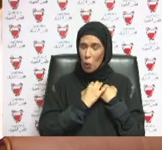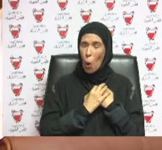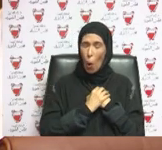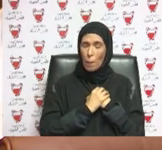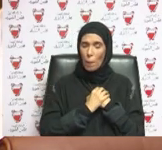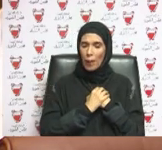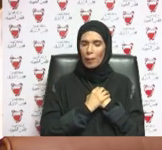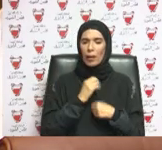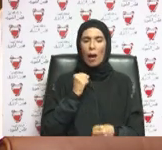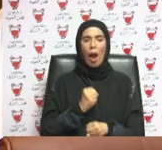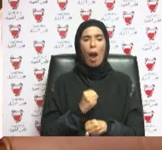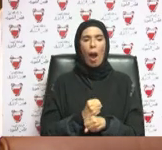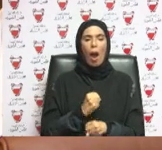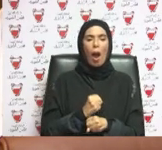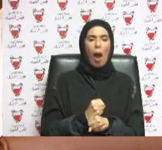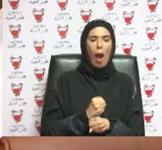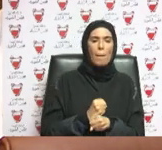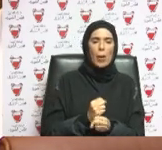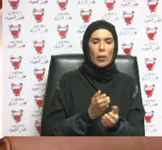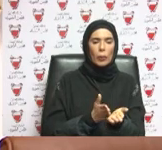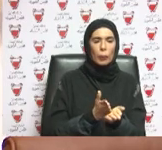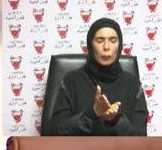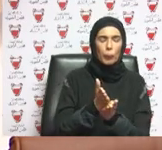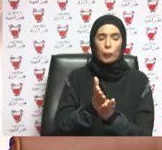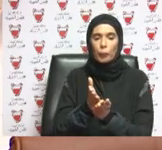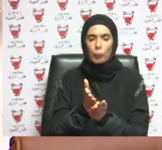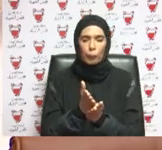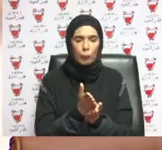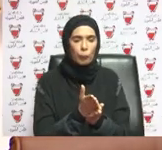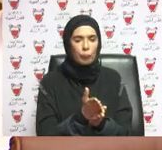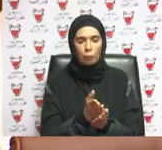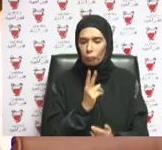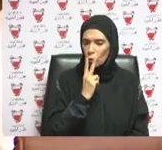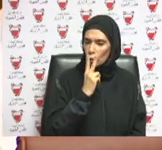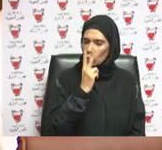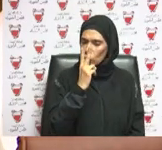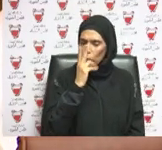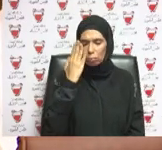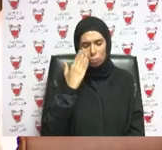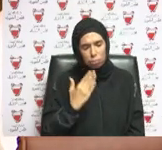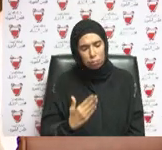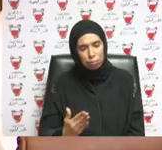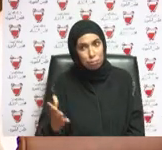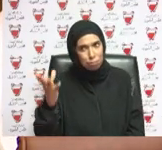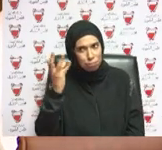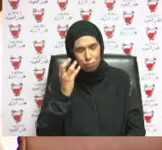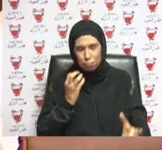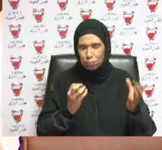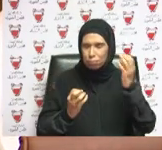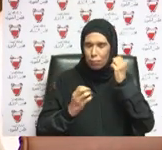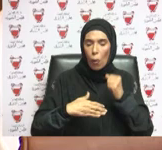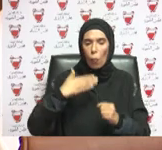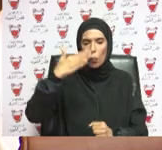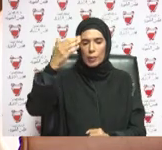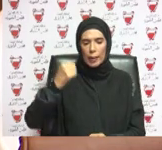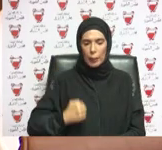ستبقى أعماله ومواقفه وسيرته ماثلة أمامنا نستلهم منها مستقبل